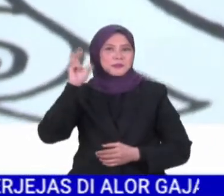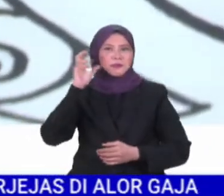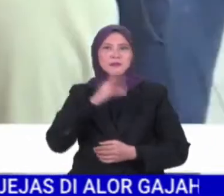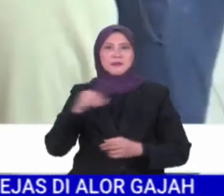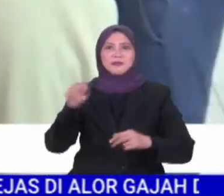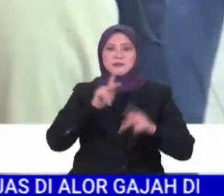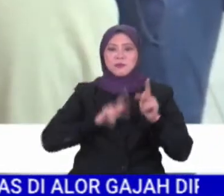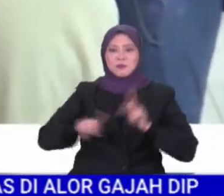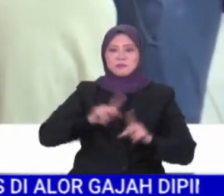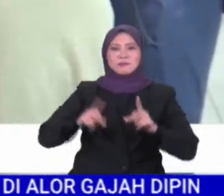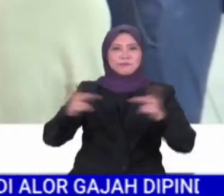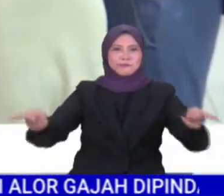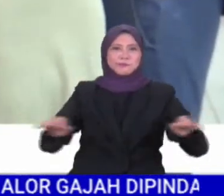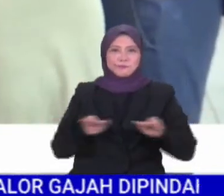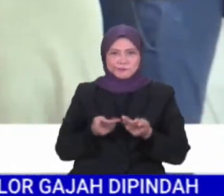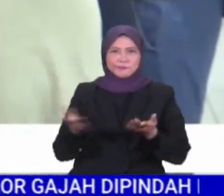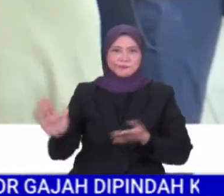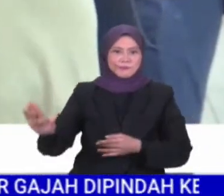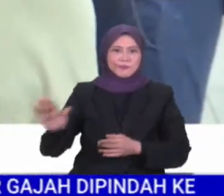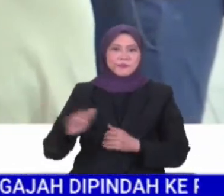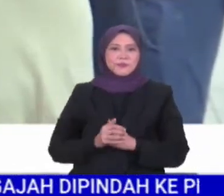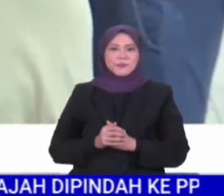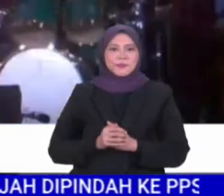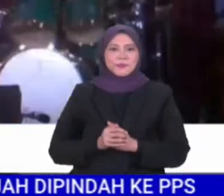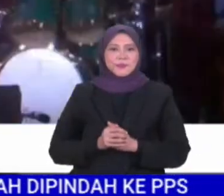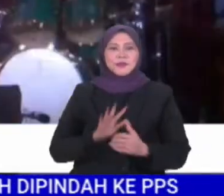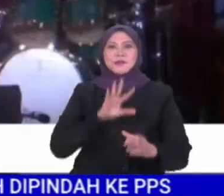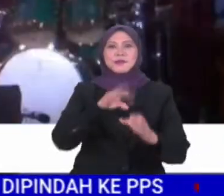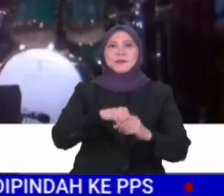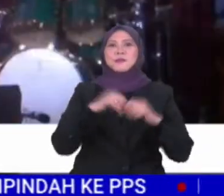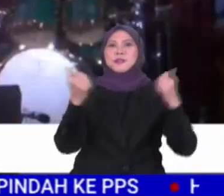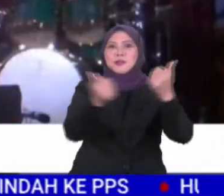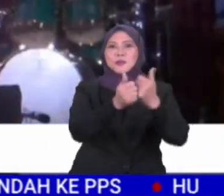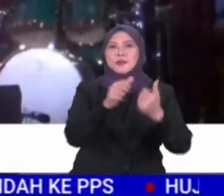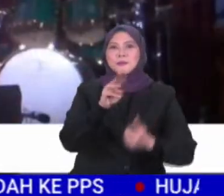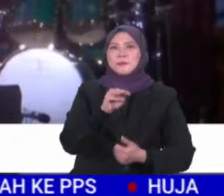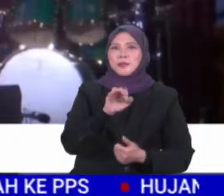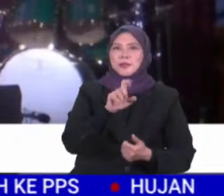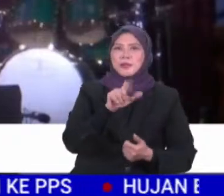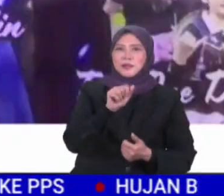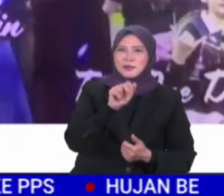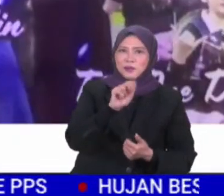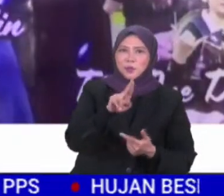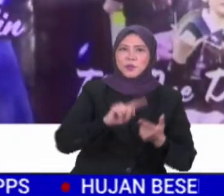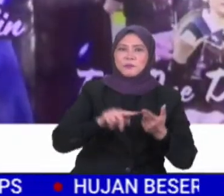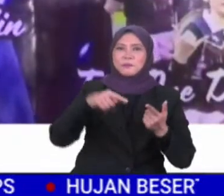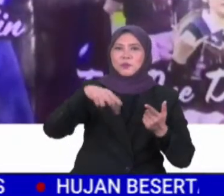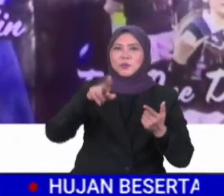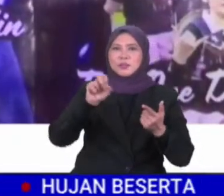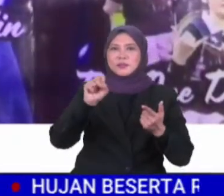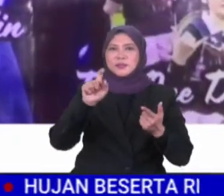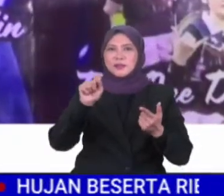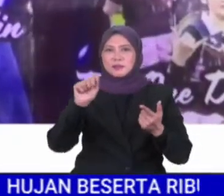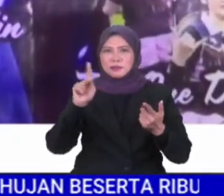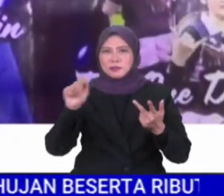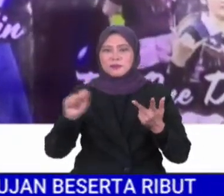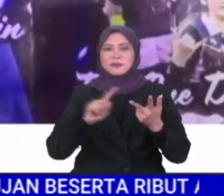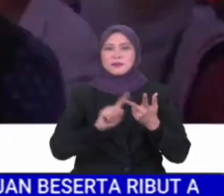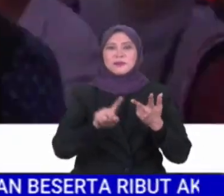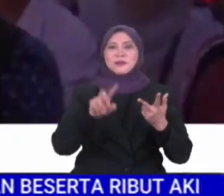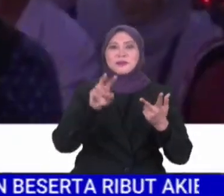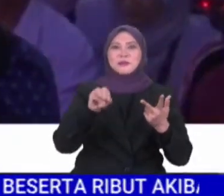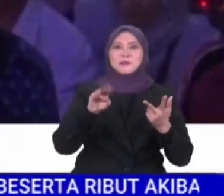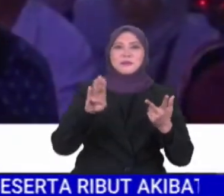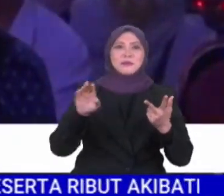dan penduduk setempat antara yang terlibat sama adalah persatuan melanosibu pustaka cowangan sibuk majelis